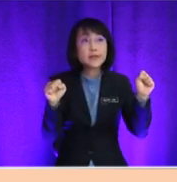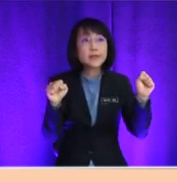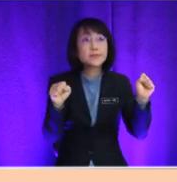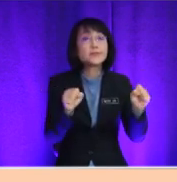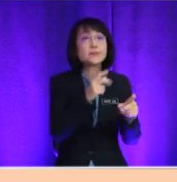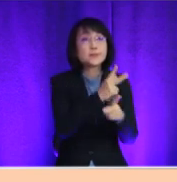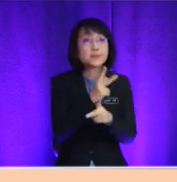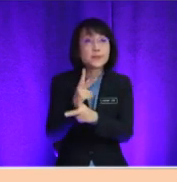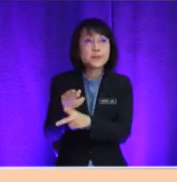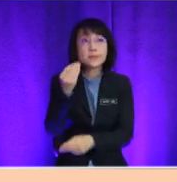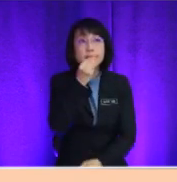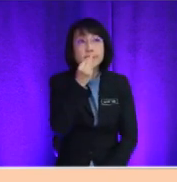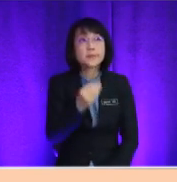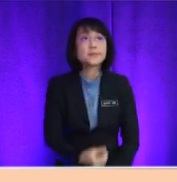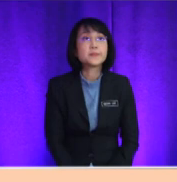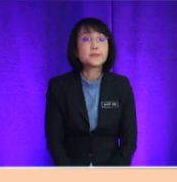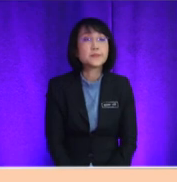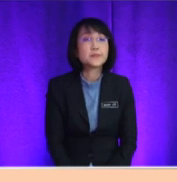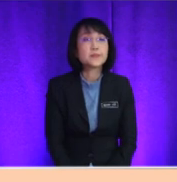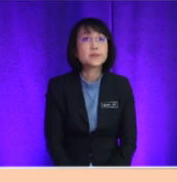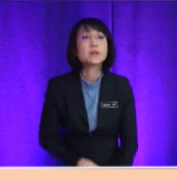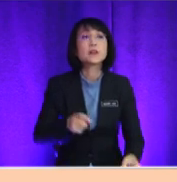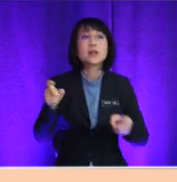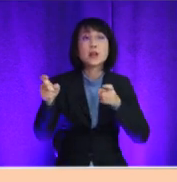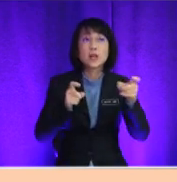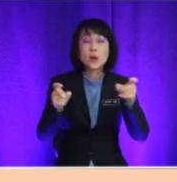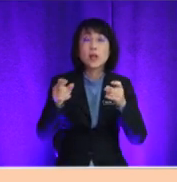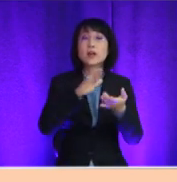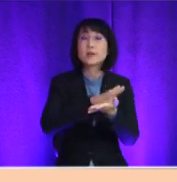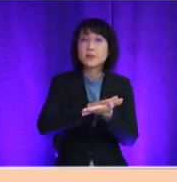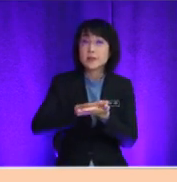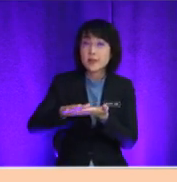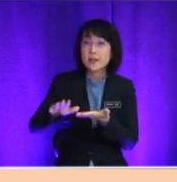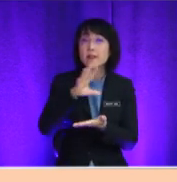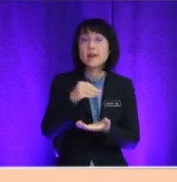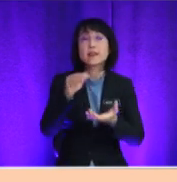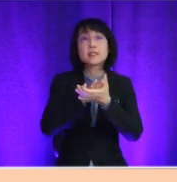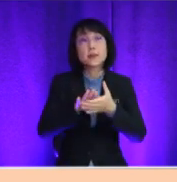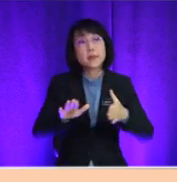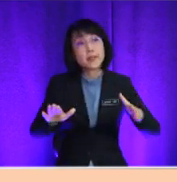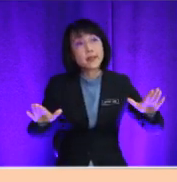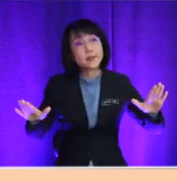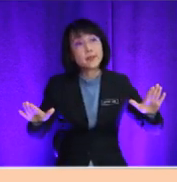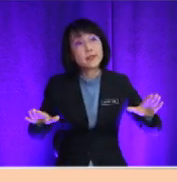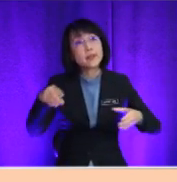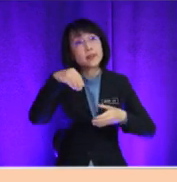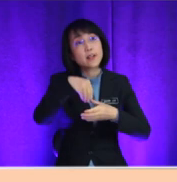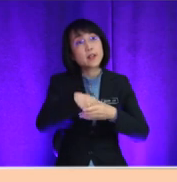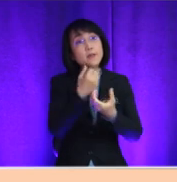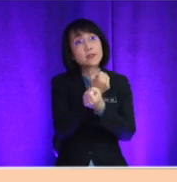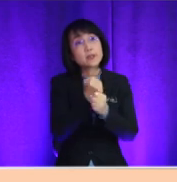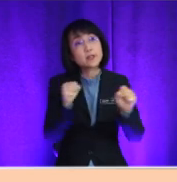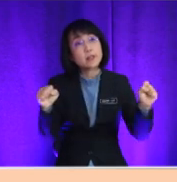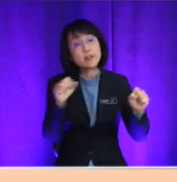yang telah diberikan pengawalan kebersihan dan keselamatan dalam penyediaan dan